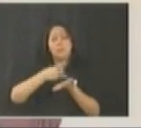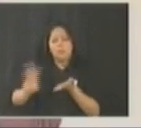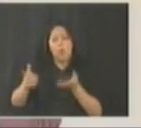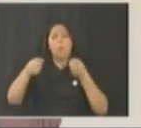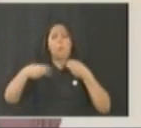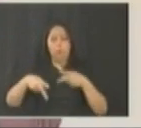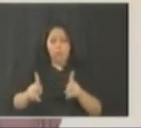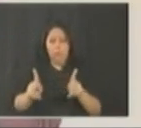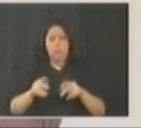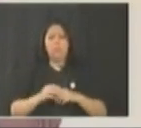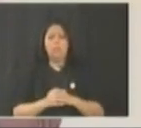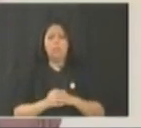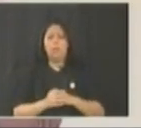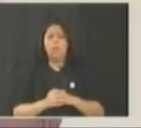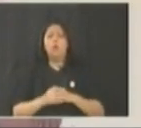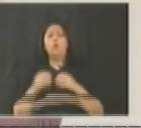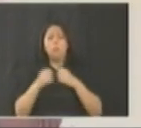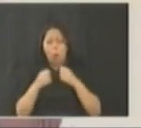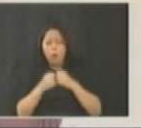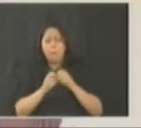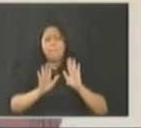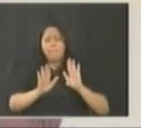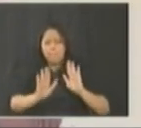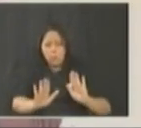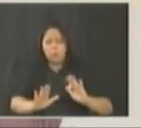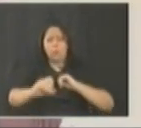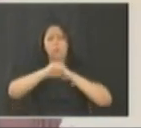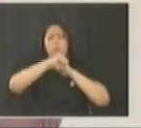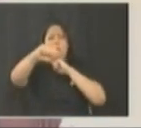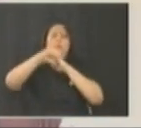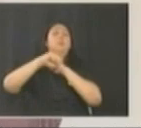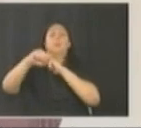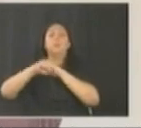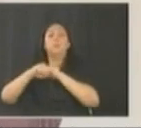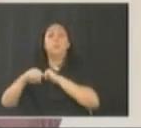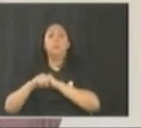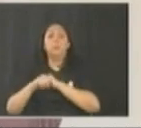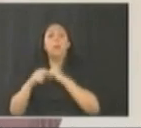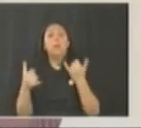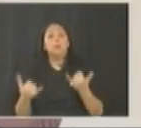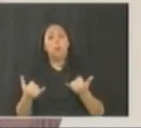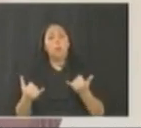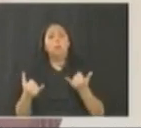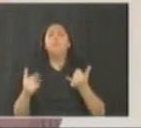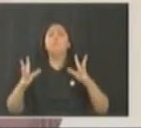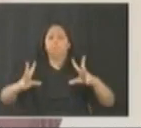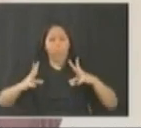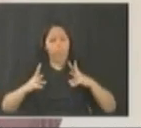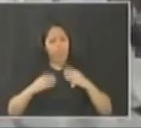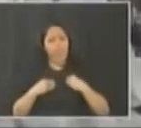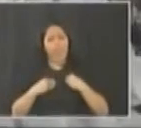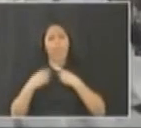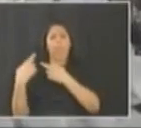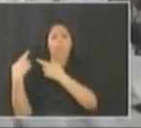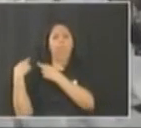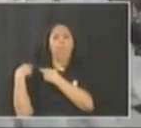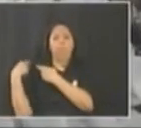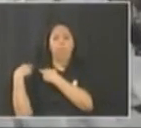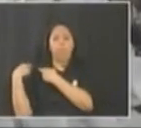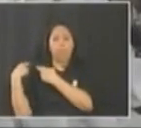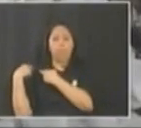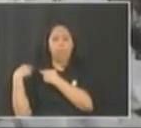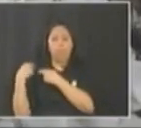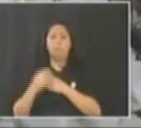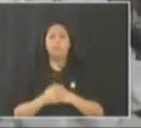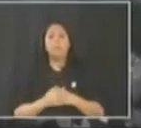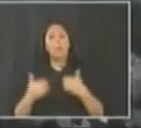ang ating mga ipinaglalaban. Yinayakap natin ang abilidad